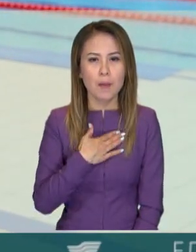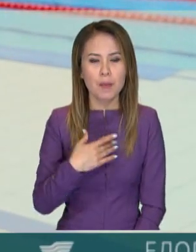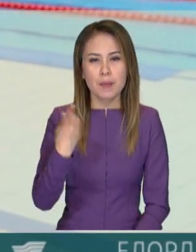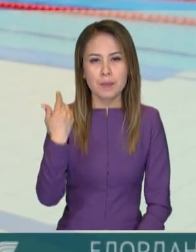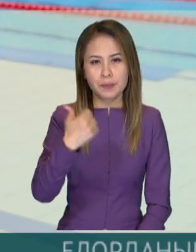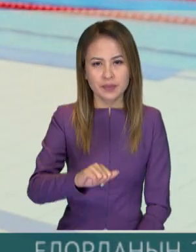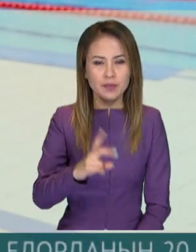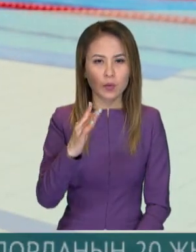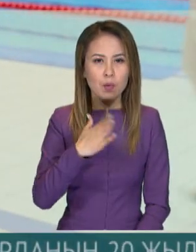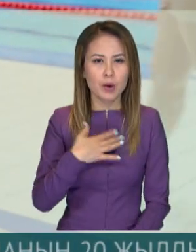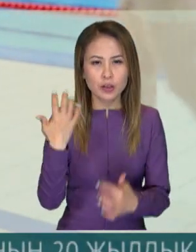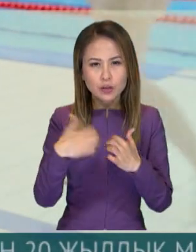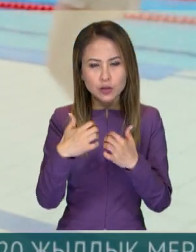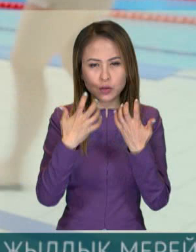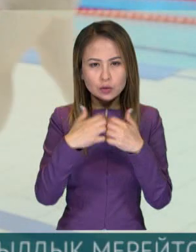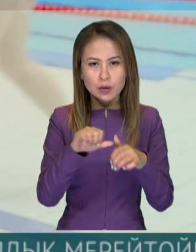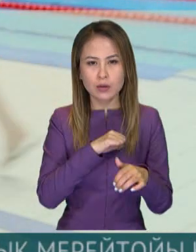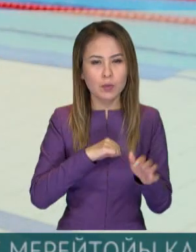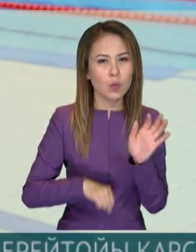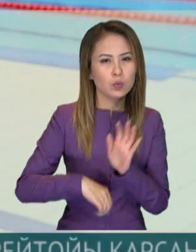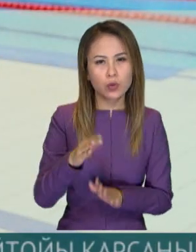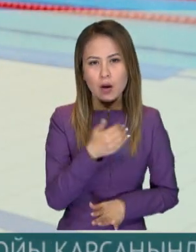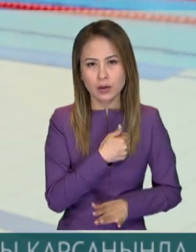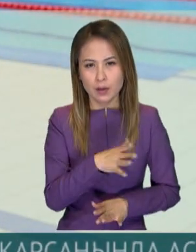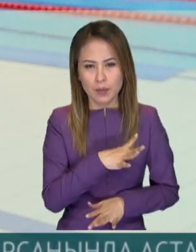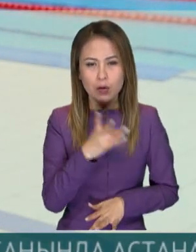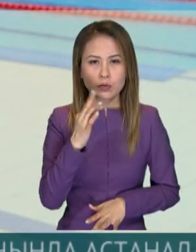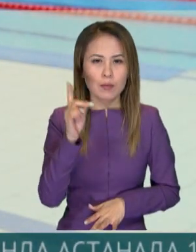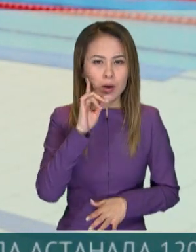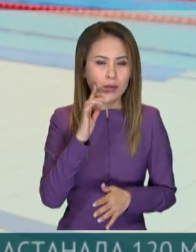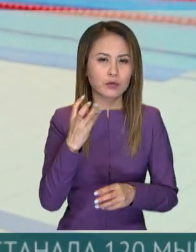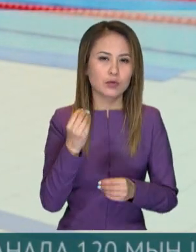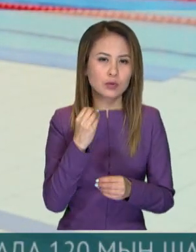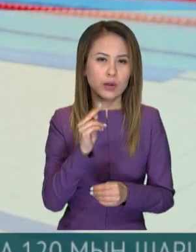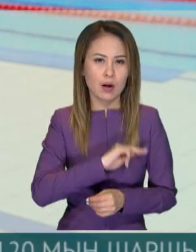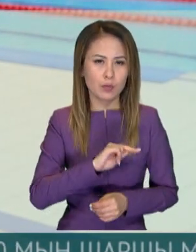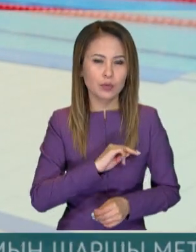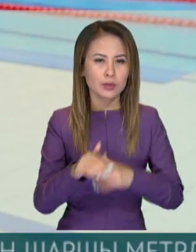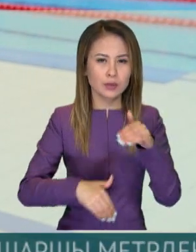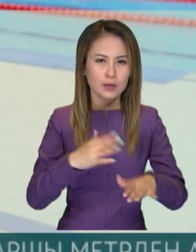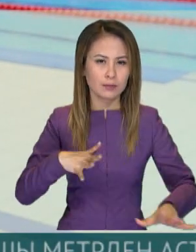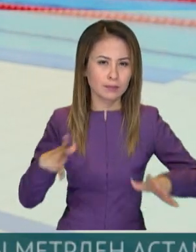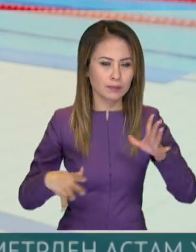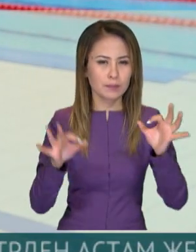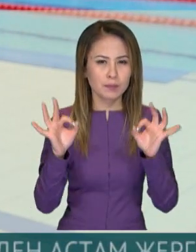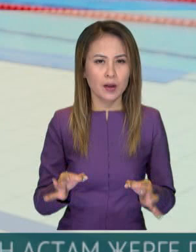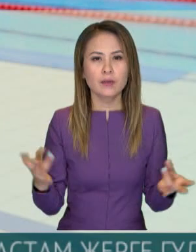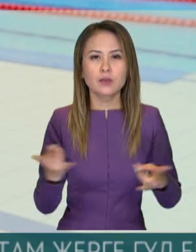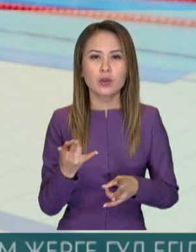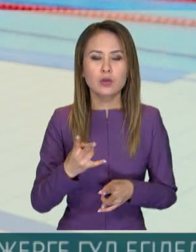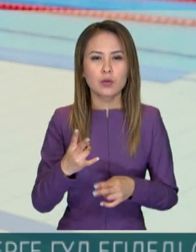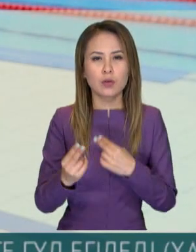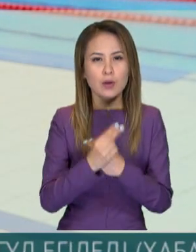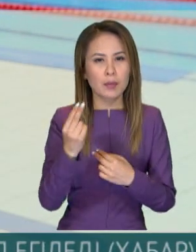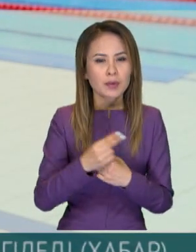орынды елендім, бірақ орта есепте үздік болғым келген еді. Енді жетістікке жету үшін ары қарай жұмыс істеуім керек. Еліміздің спортшылары өте